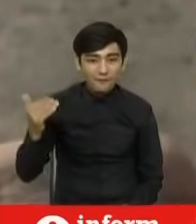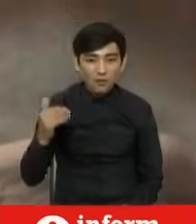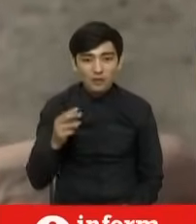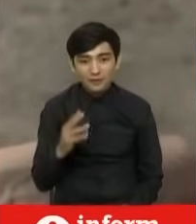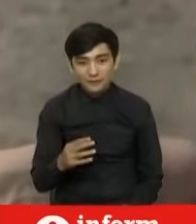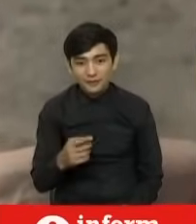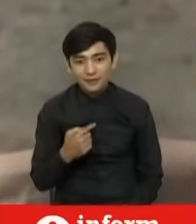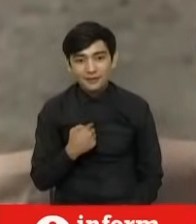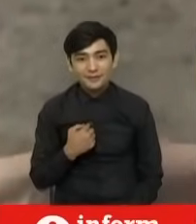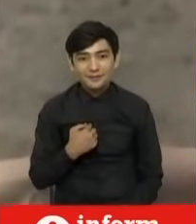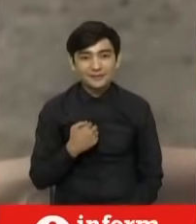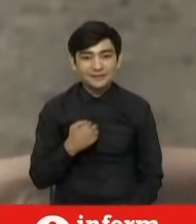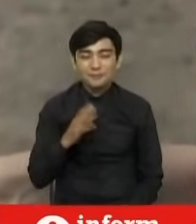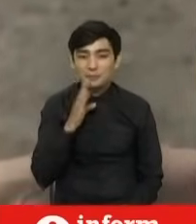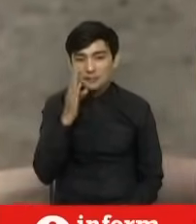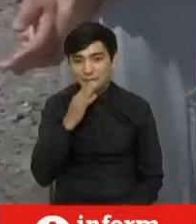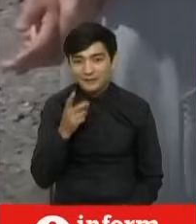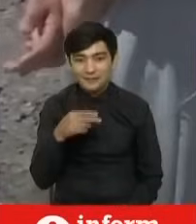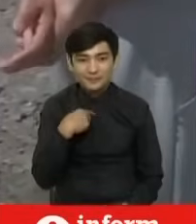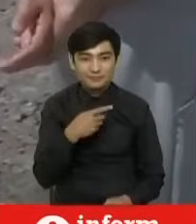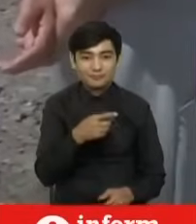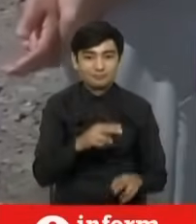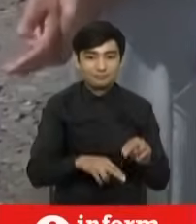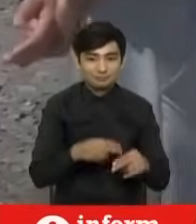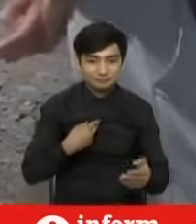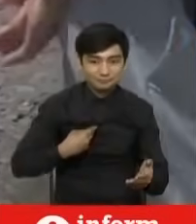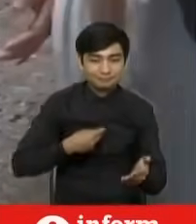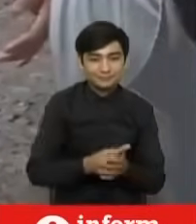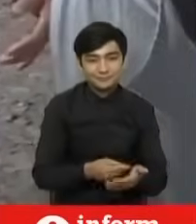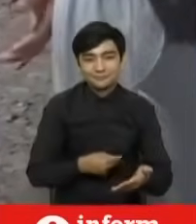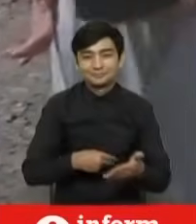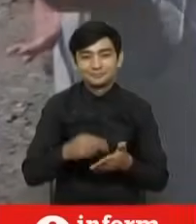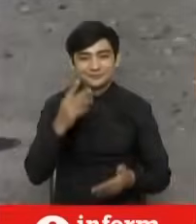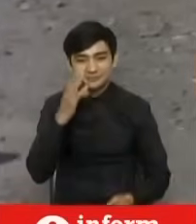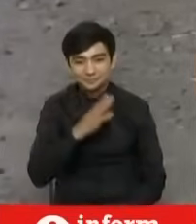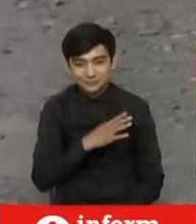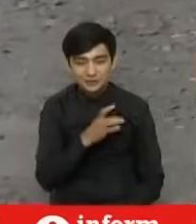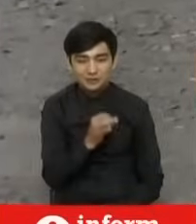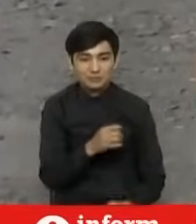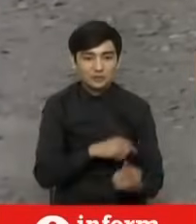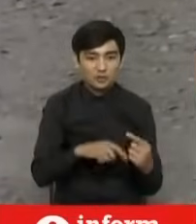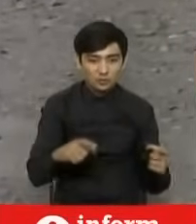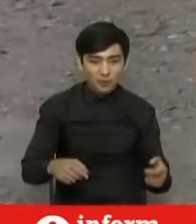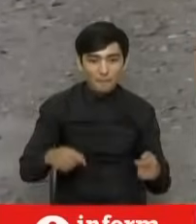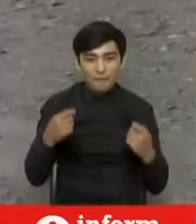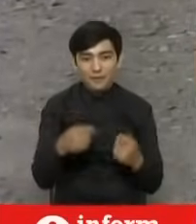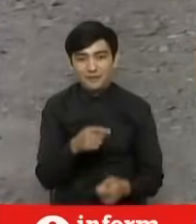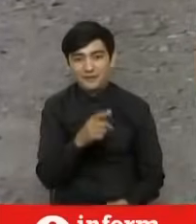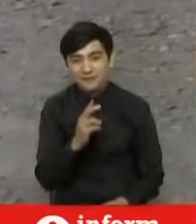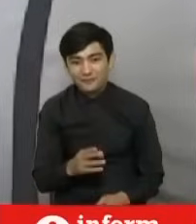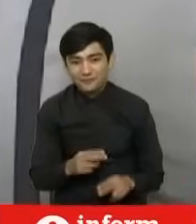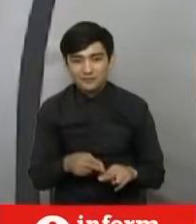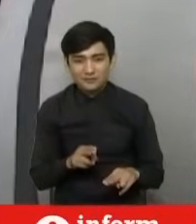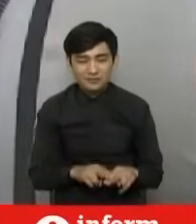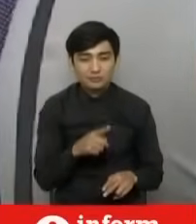родителям заложила деньги в эту стройку. Пострадали и бизнесмены, в том числе и компания, продавшая людям эти квартиры. Она